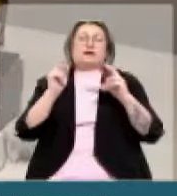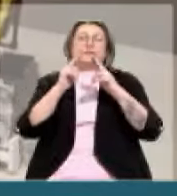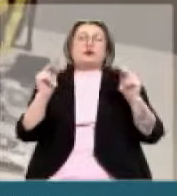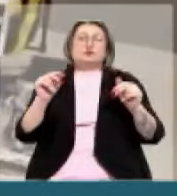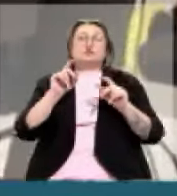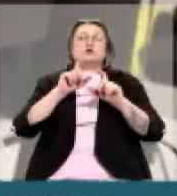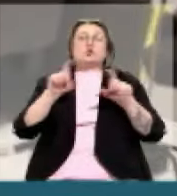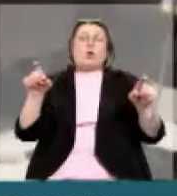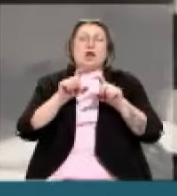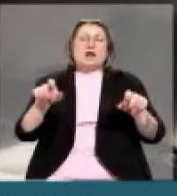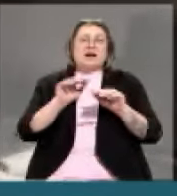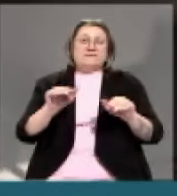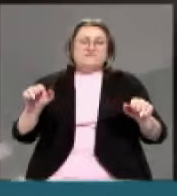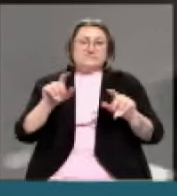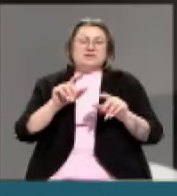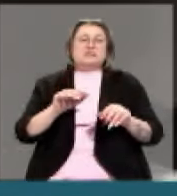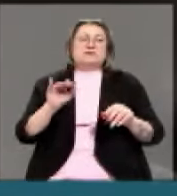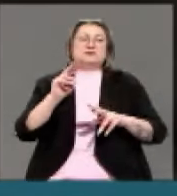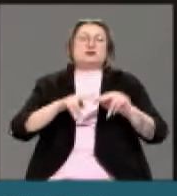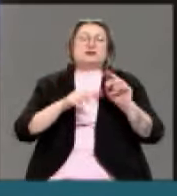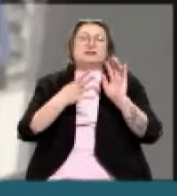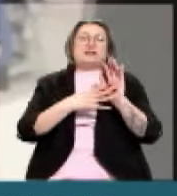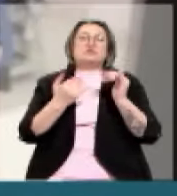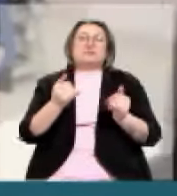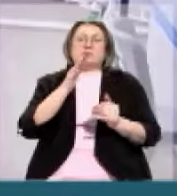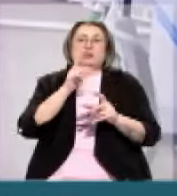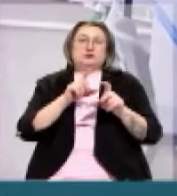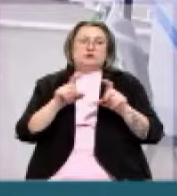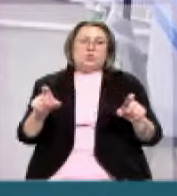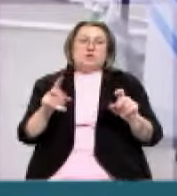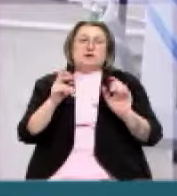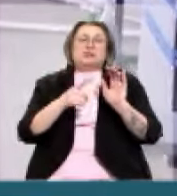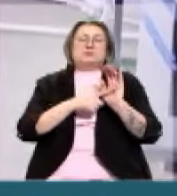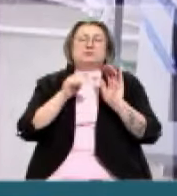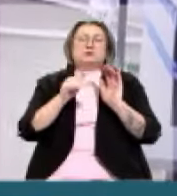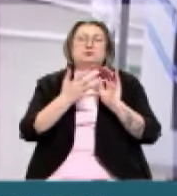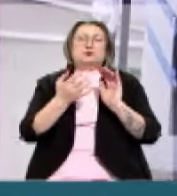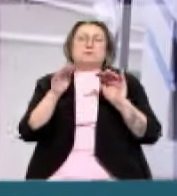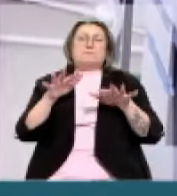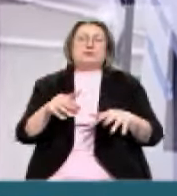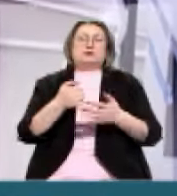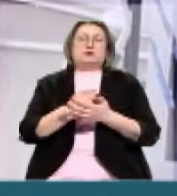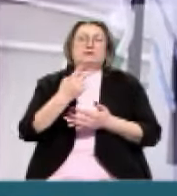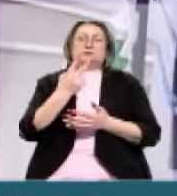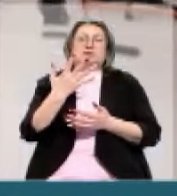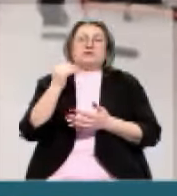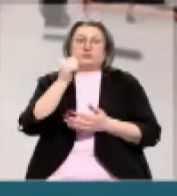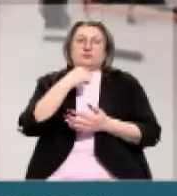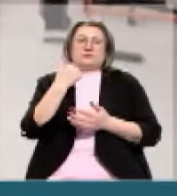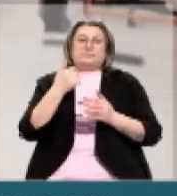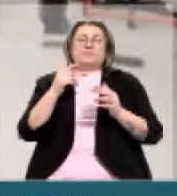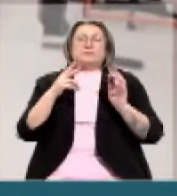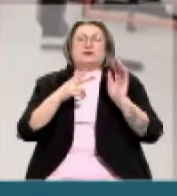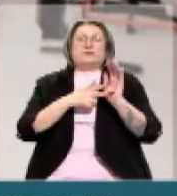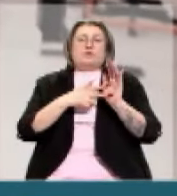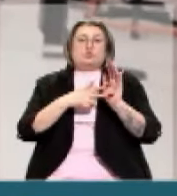оқушыға арналған 3 мектептің құрылысы жүргізіліп жатыр. Облыс орталығында Ай Қостанай оқушылар сарай ашылды. Орталықта 1300